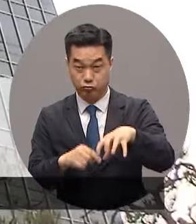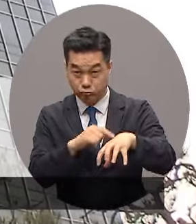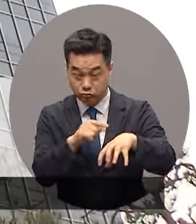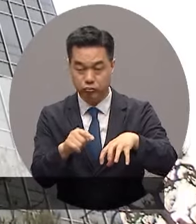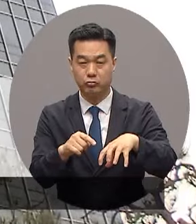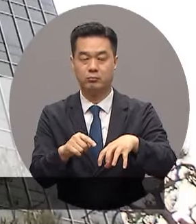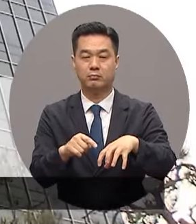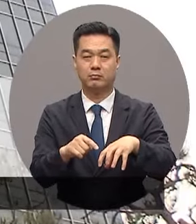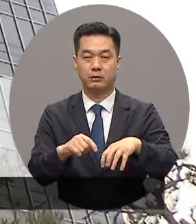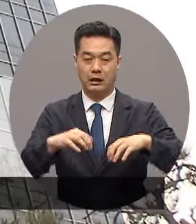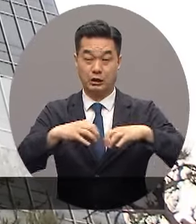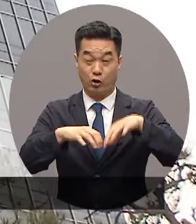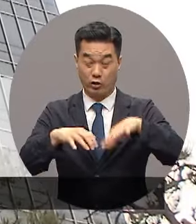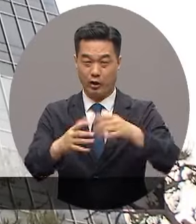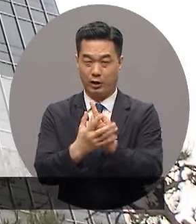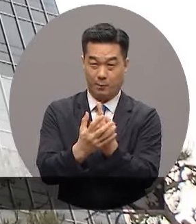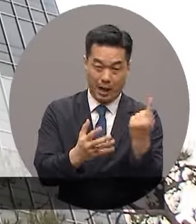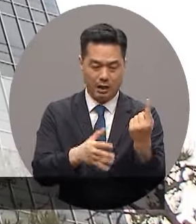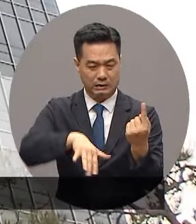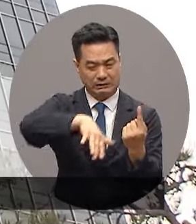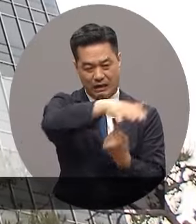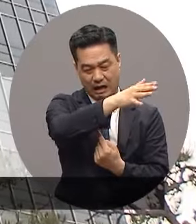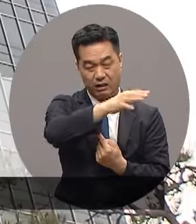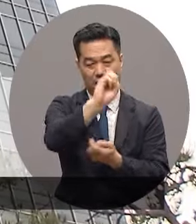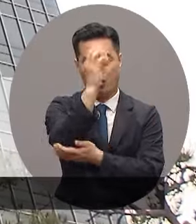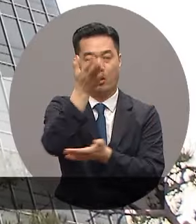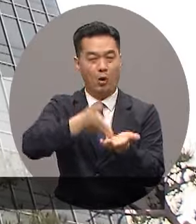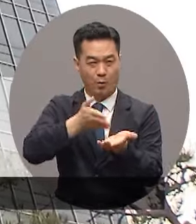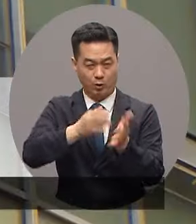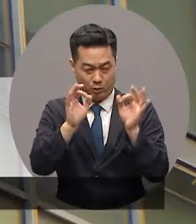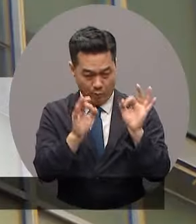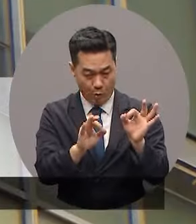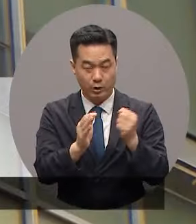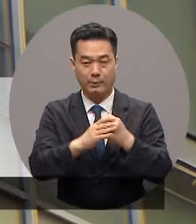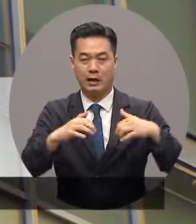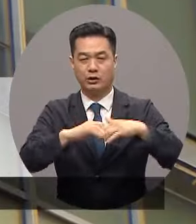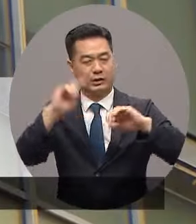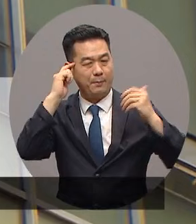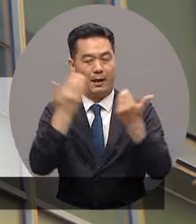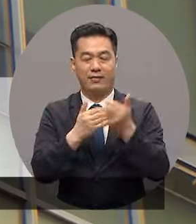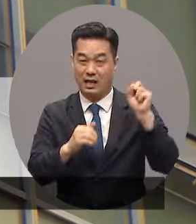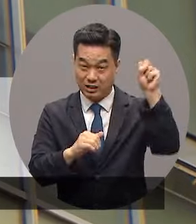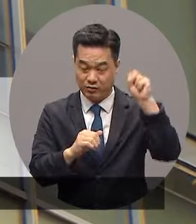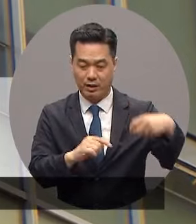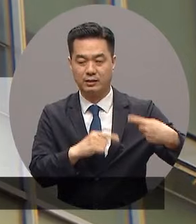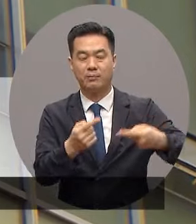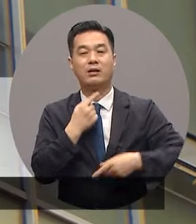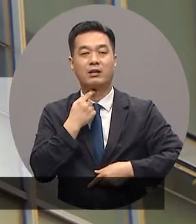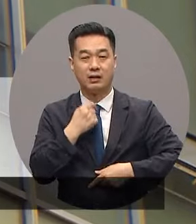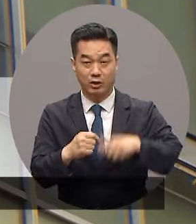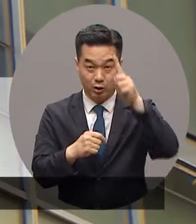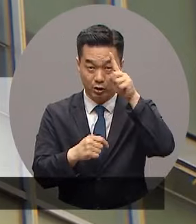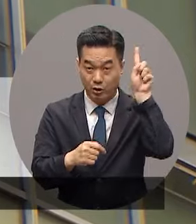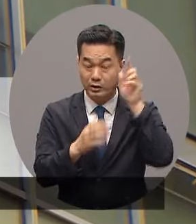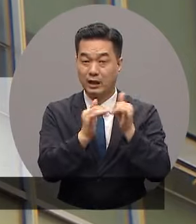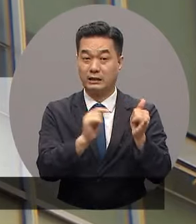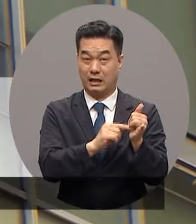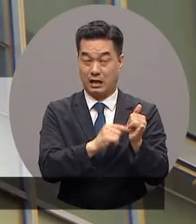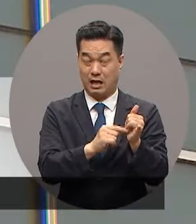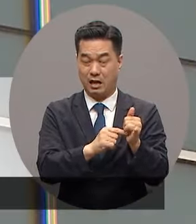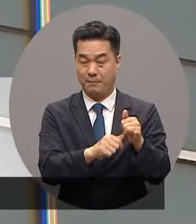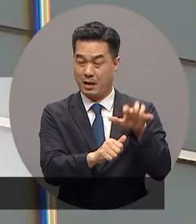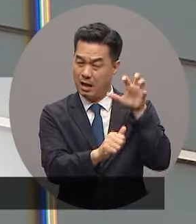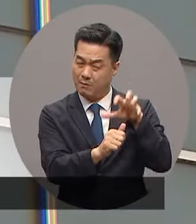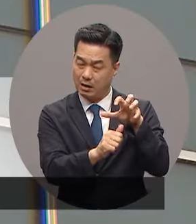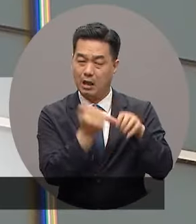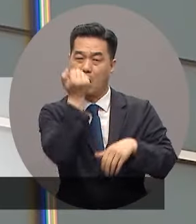전장에서 영한 병사를 살해했다는 언론 보도를 근거로 전쟁 반대 시위에 참여했던이 러시아인이 본국에서 박해를